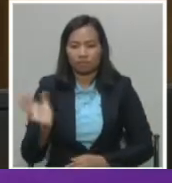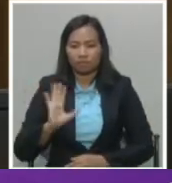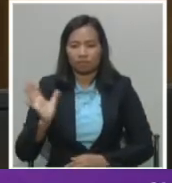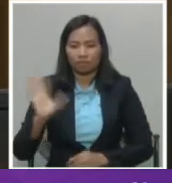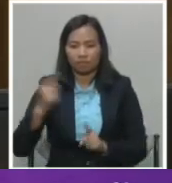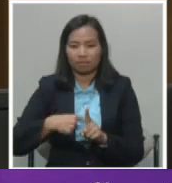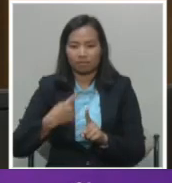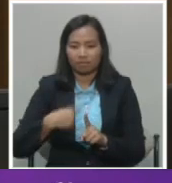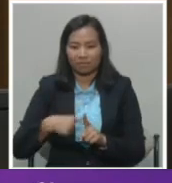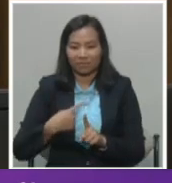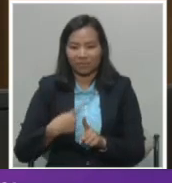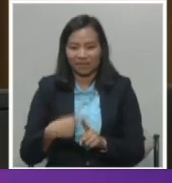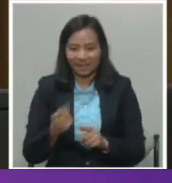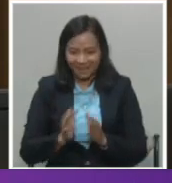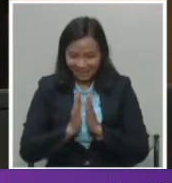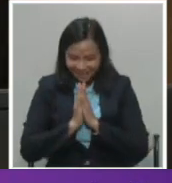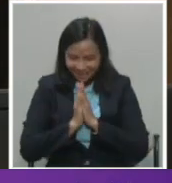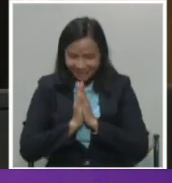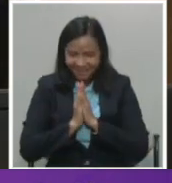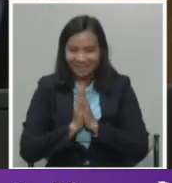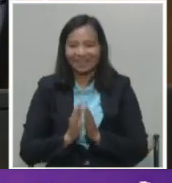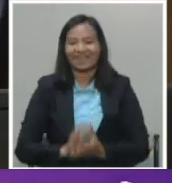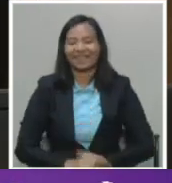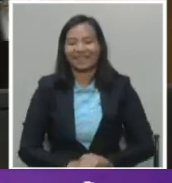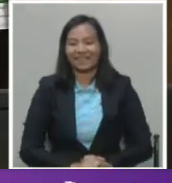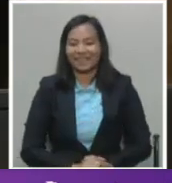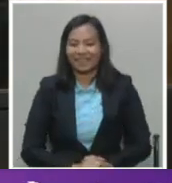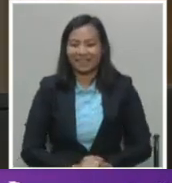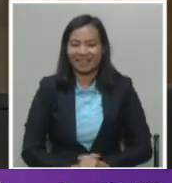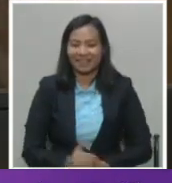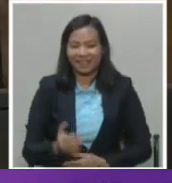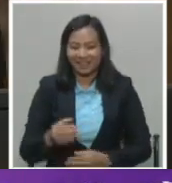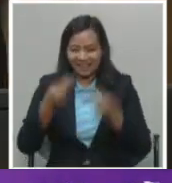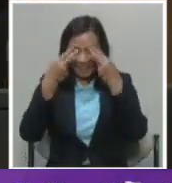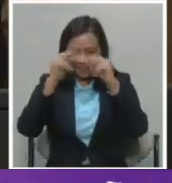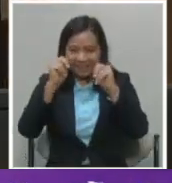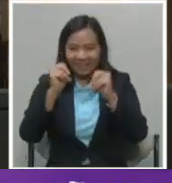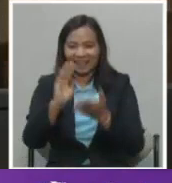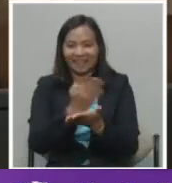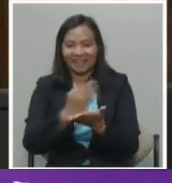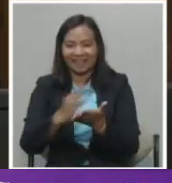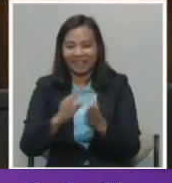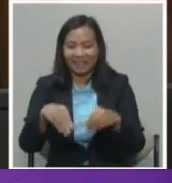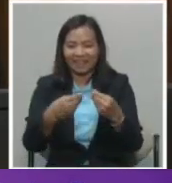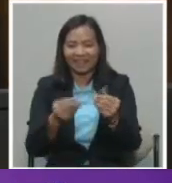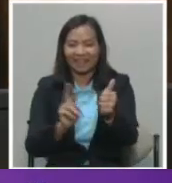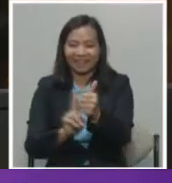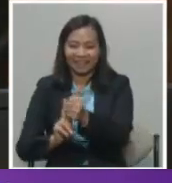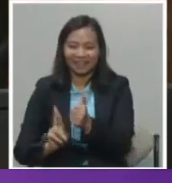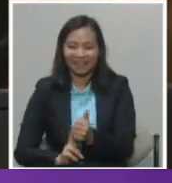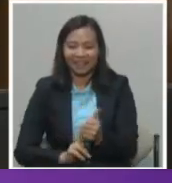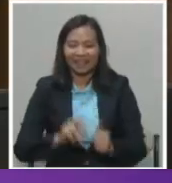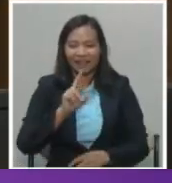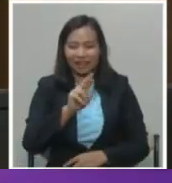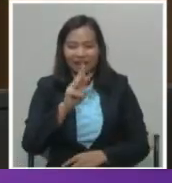วัสดีครับ สวัสดีครับ ถ้าท่านนายกเหนื่อยก็แบ่งๆให้ท่านรองนายกให้ท่านรัฐ